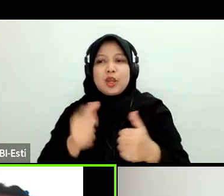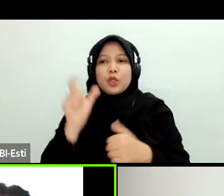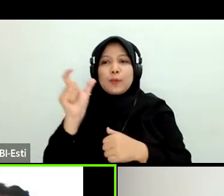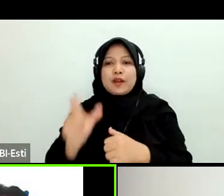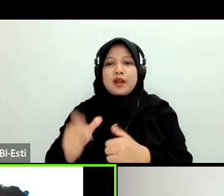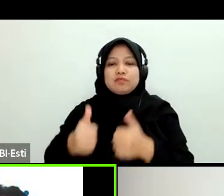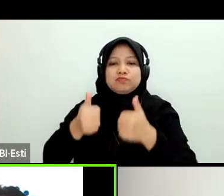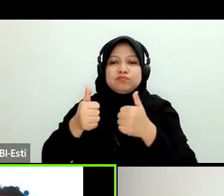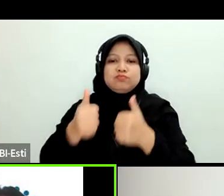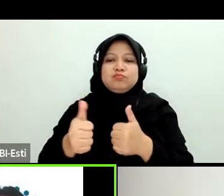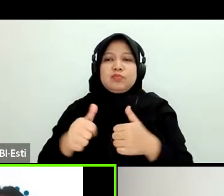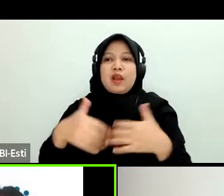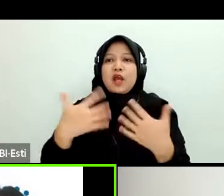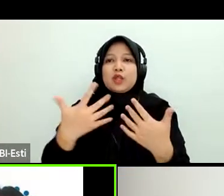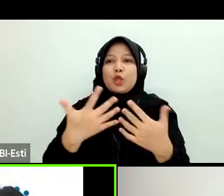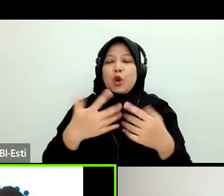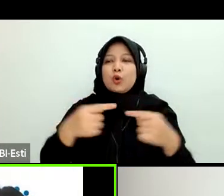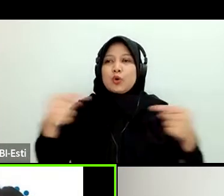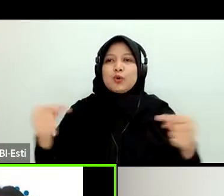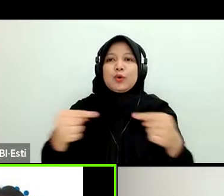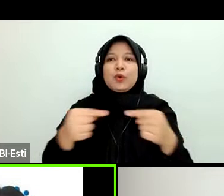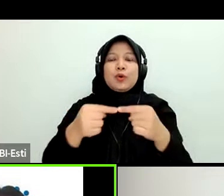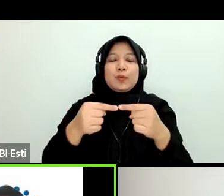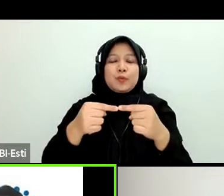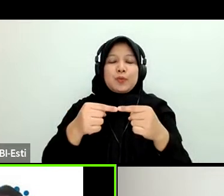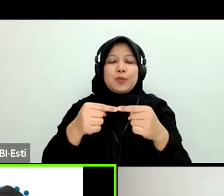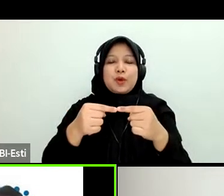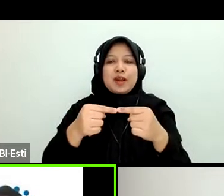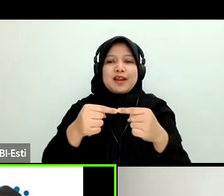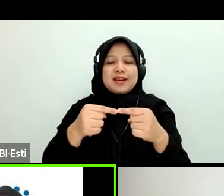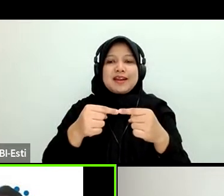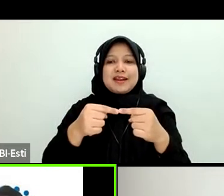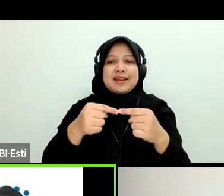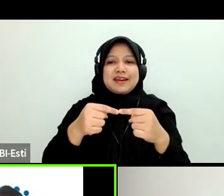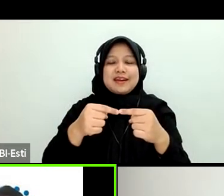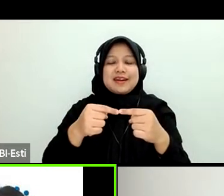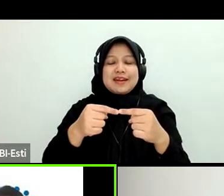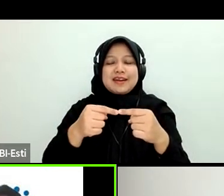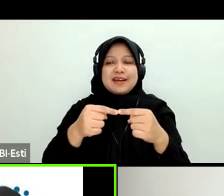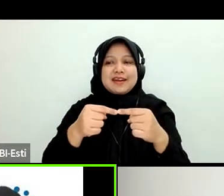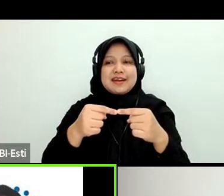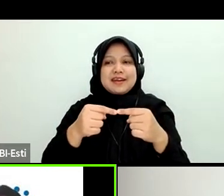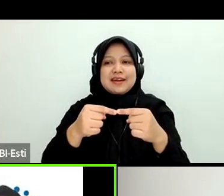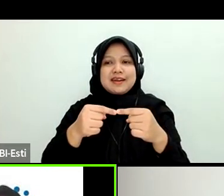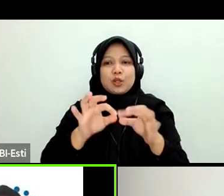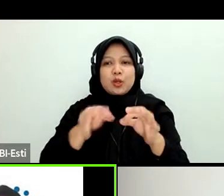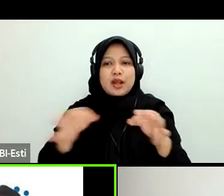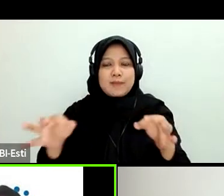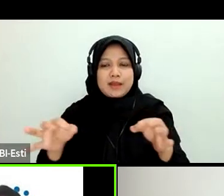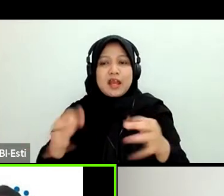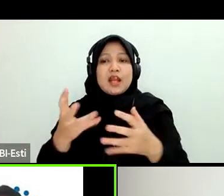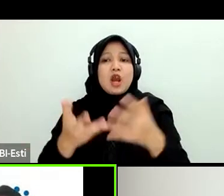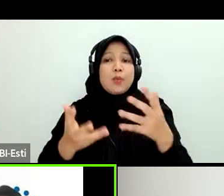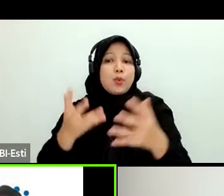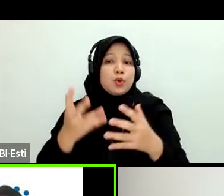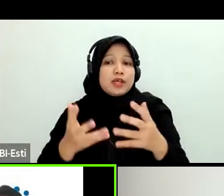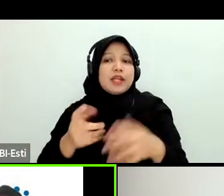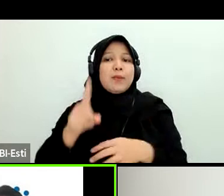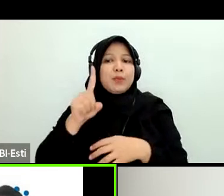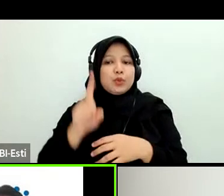juga belajar bahasa khusus hukum mungkin bisa dikatakan dimistik forensik atau mungkin